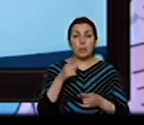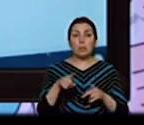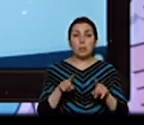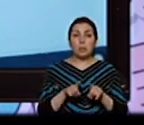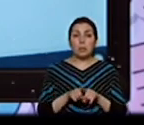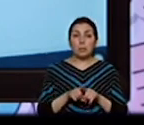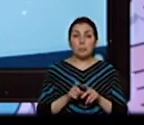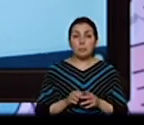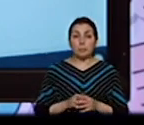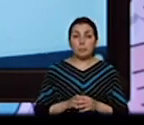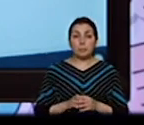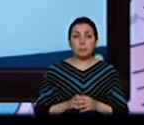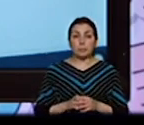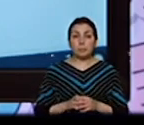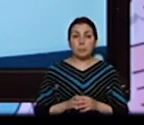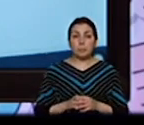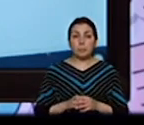sizlar ham